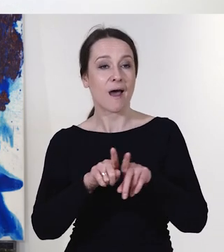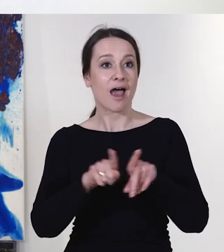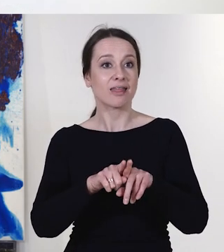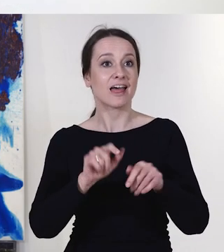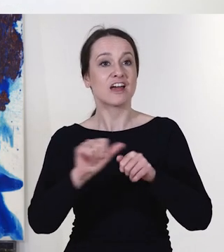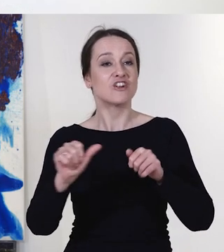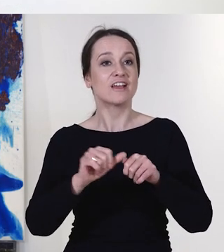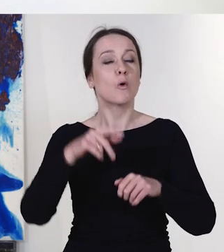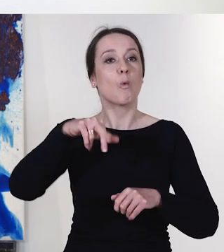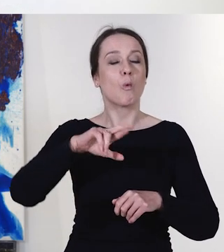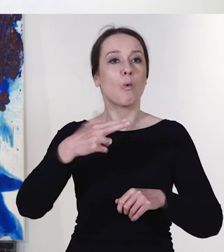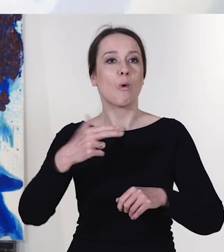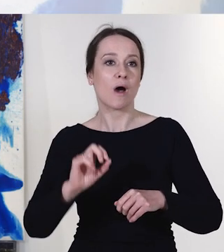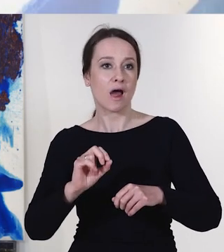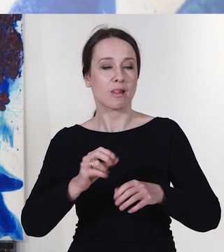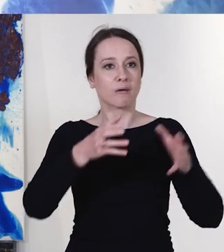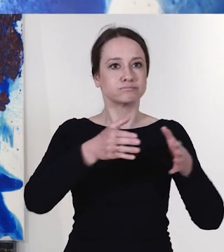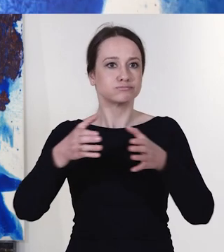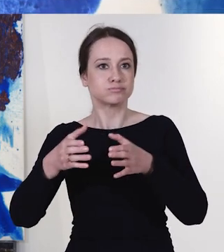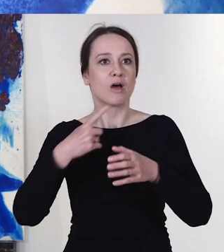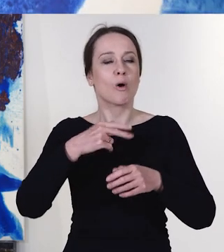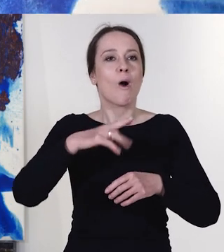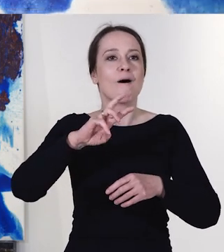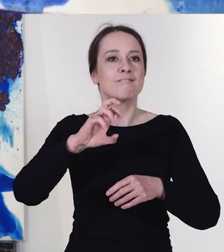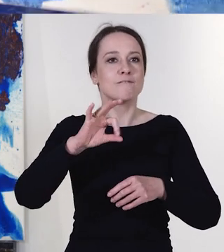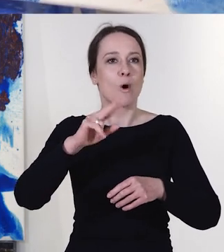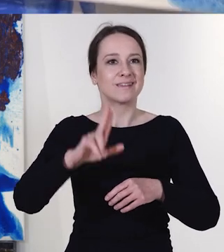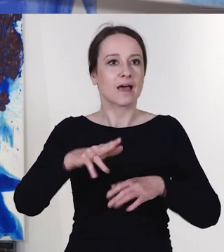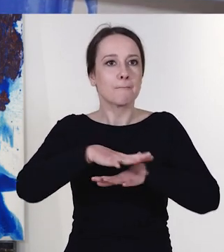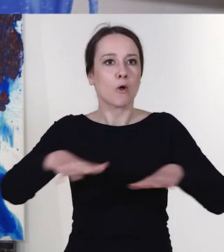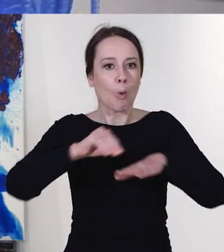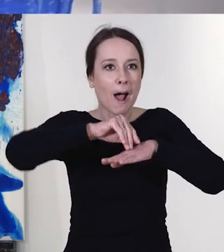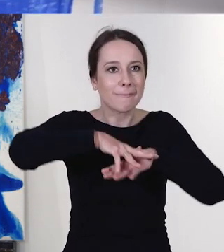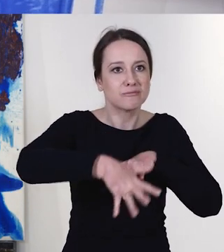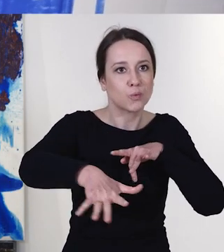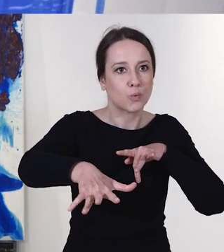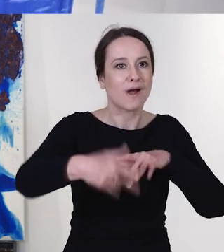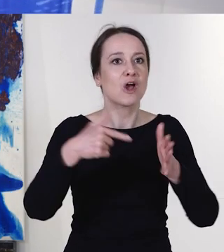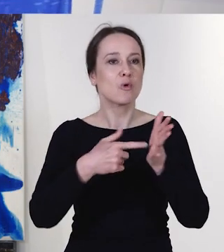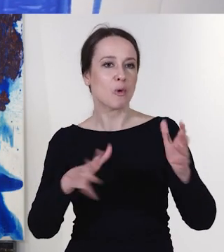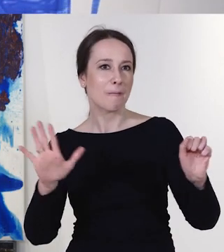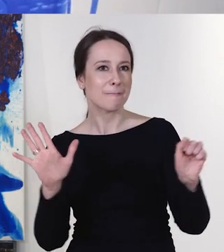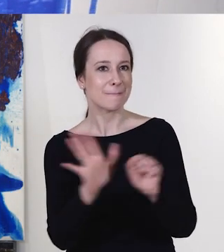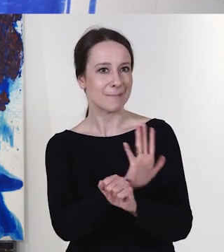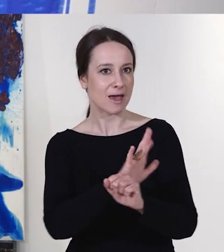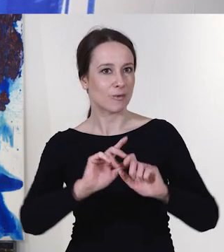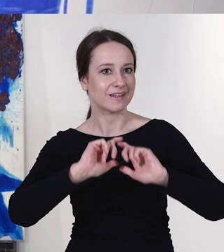z rozlanym woskiem na podłodze stanowiąca pewną całość